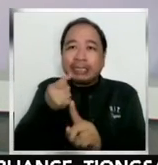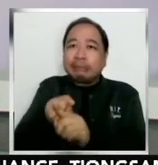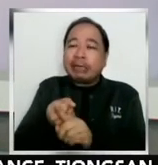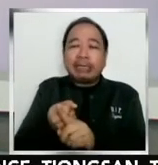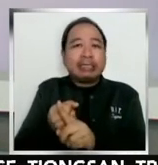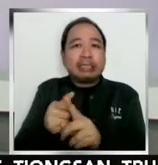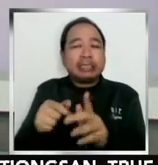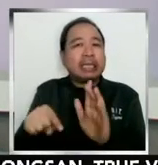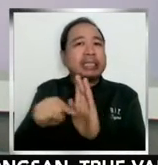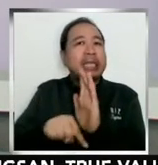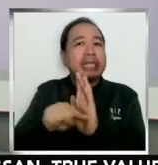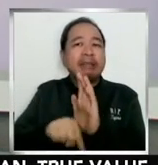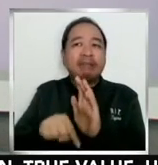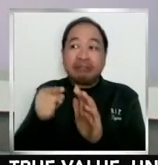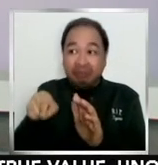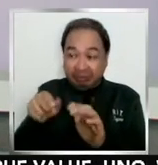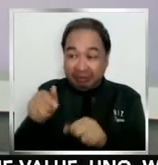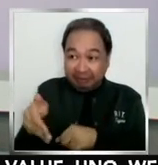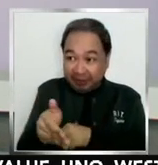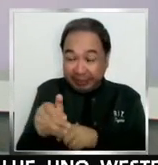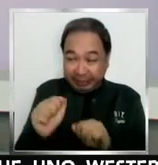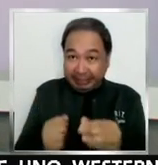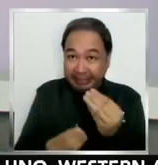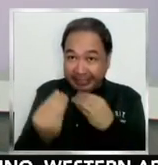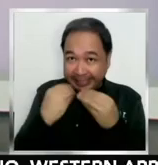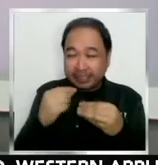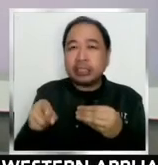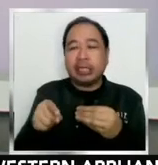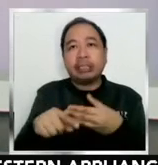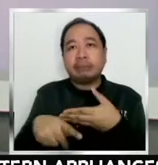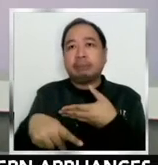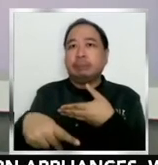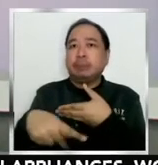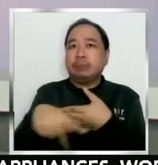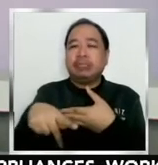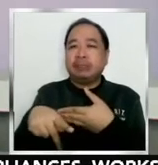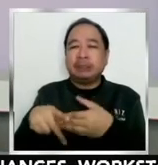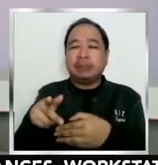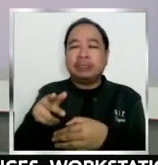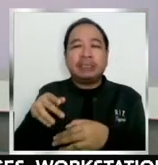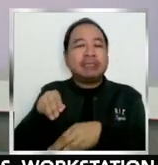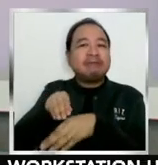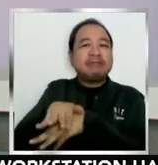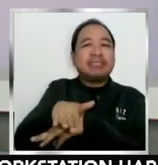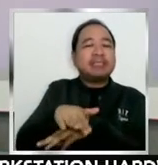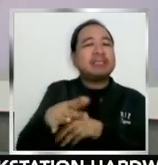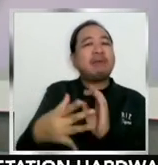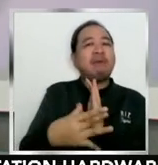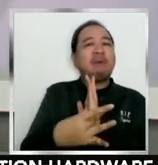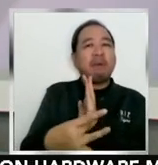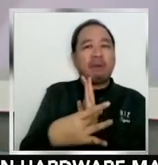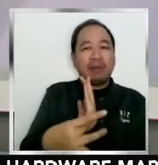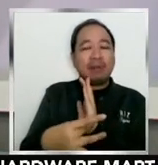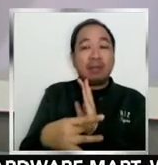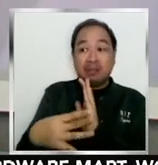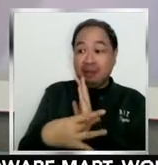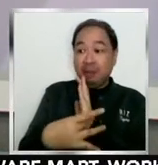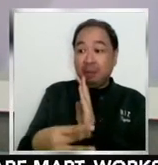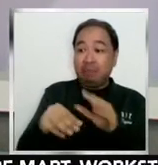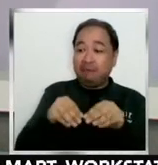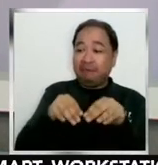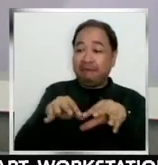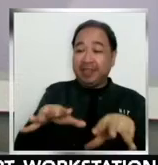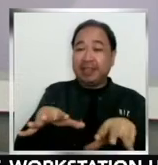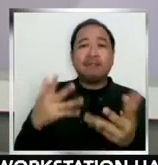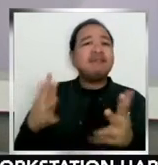pangmatagalang epekto ng oil spill na kanilang binabantayan. Lalo't ang oil spill ay nakarating na sa Verde